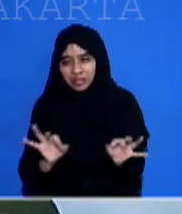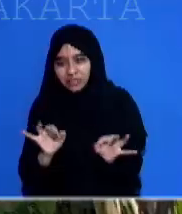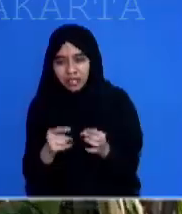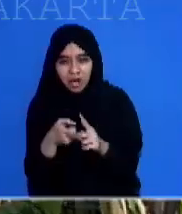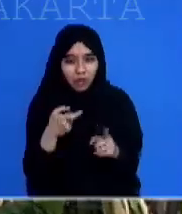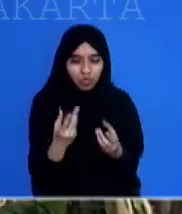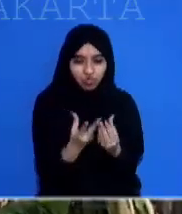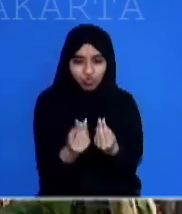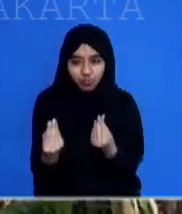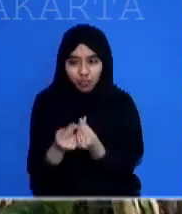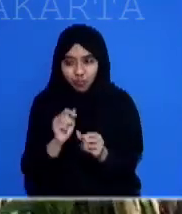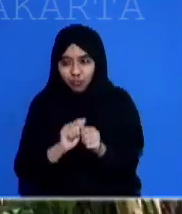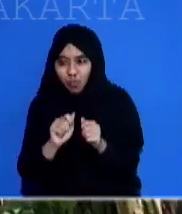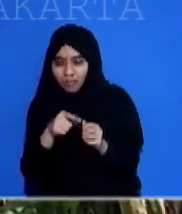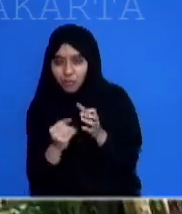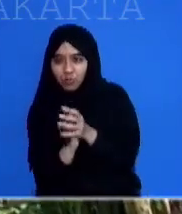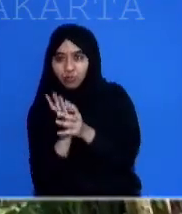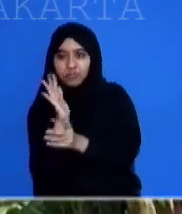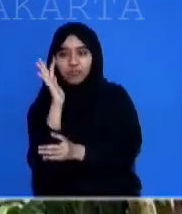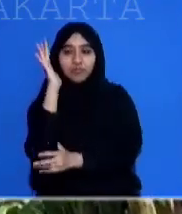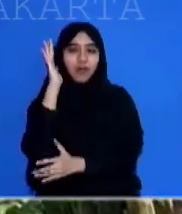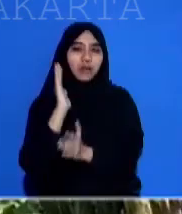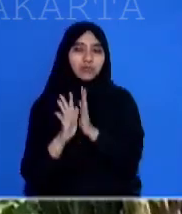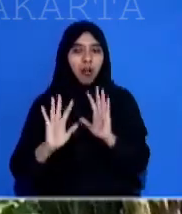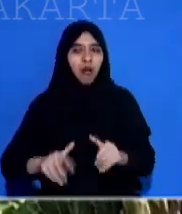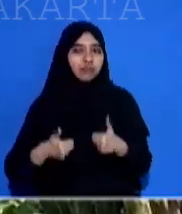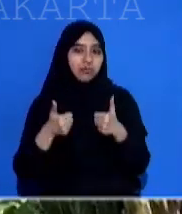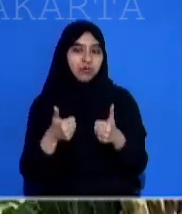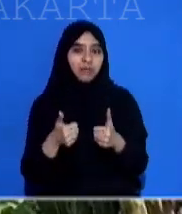asiling panen pisang saged sae. Mekaten Hendri lan Abdul Rahim Asung Palapuran.